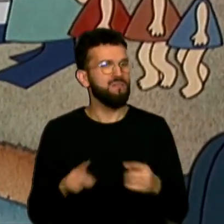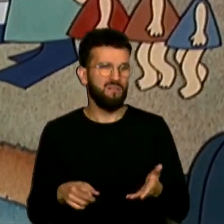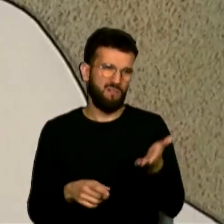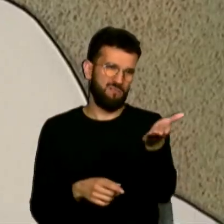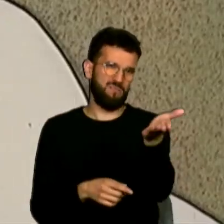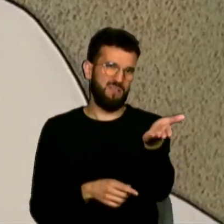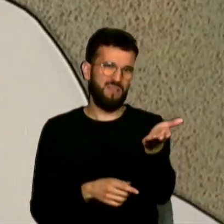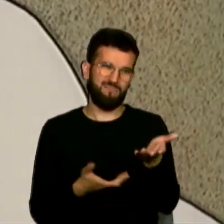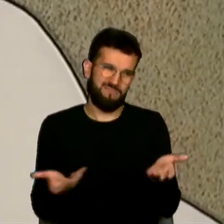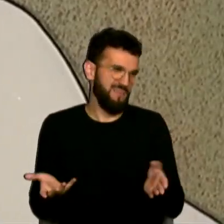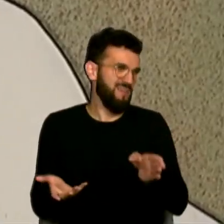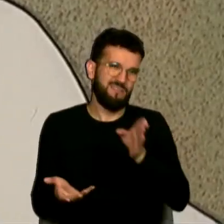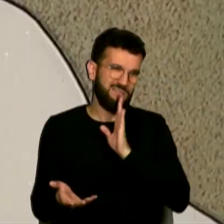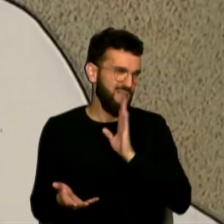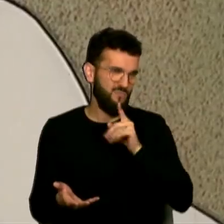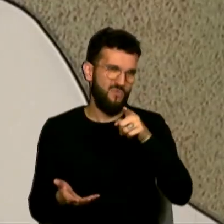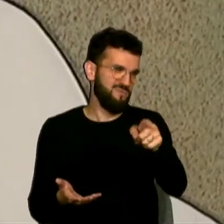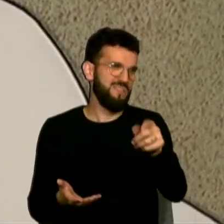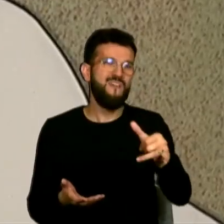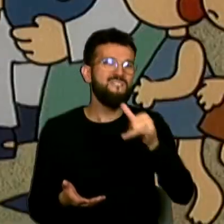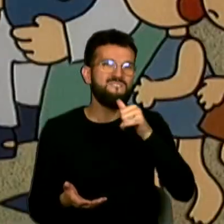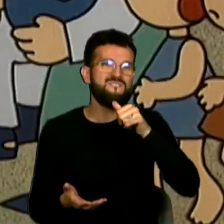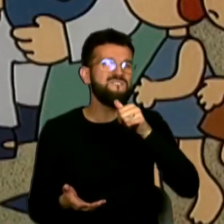Žabiar, nemôžeš byť na Dunajci vodníkom.